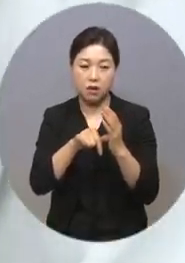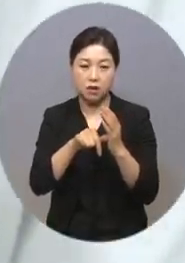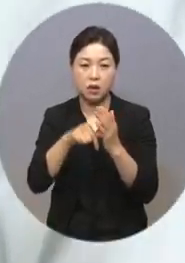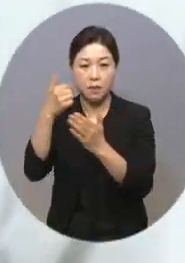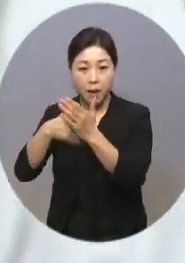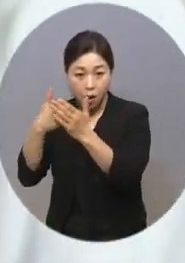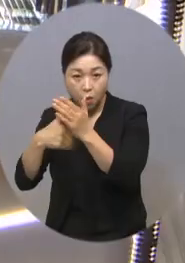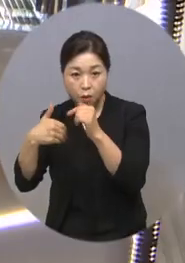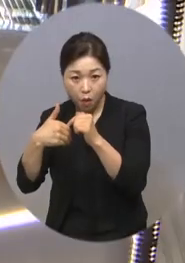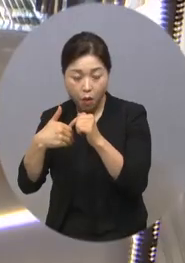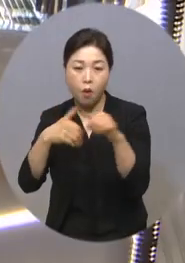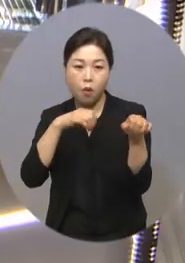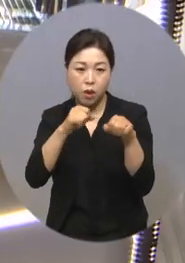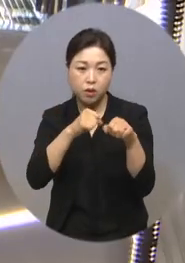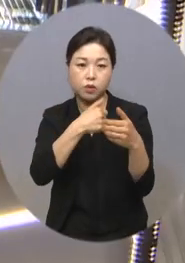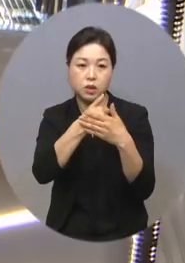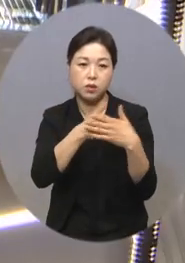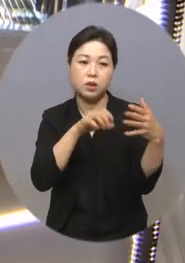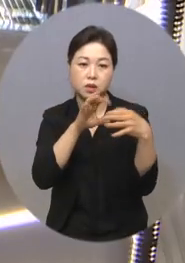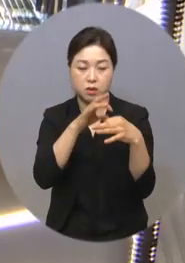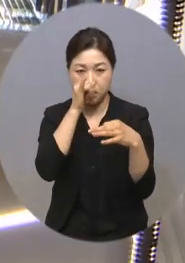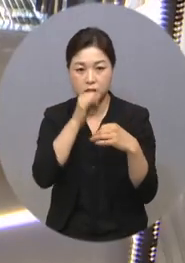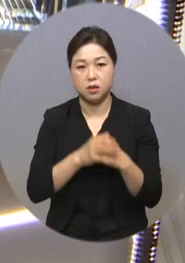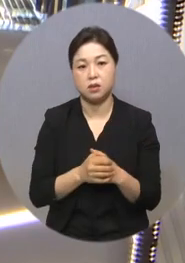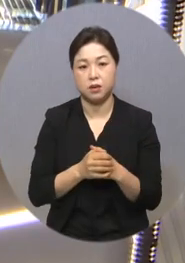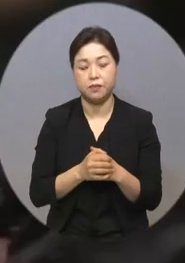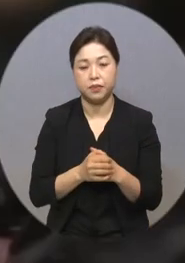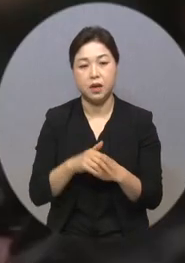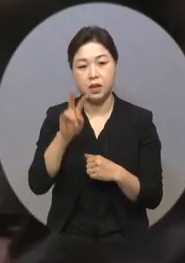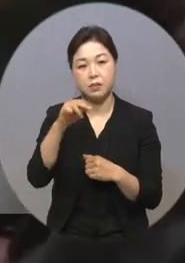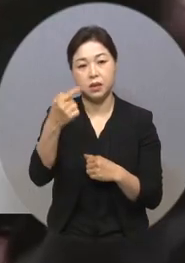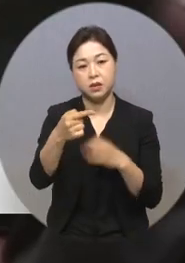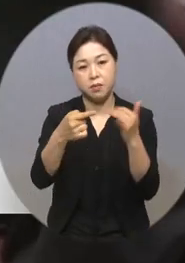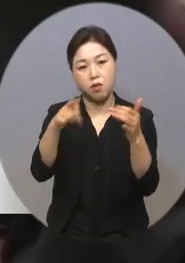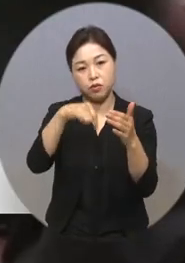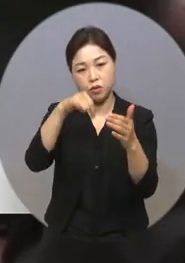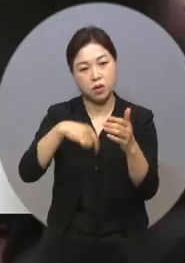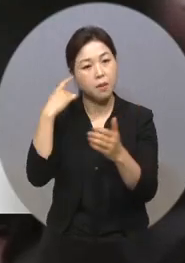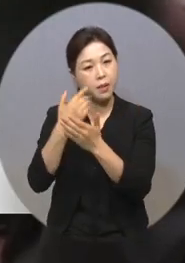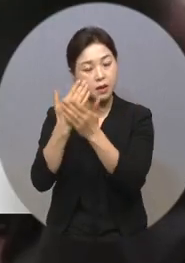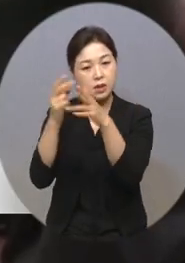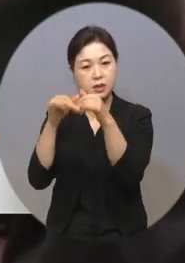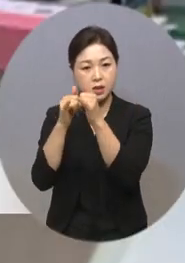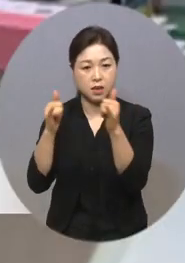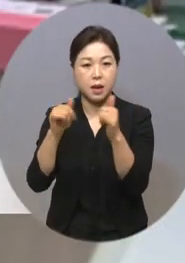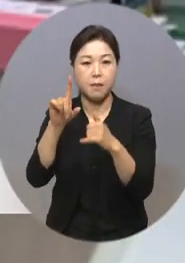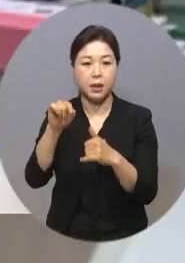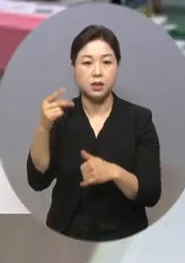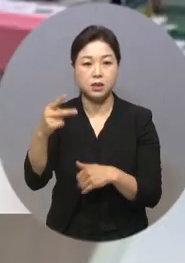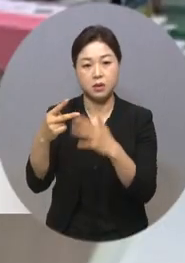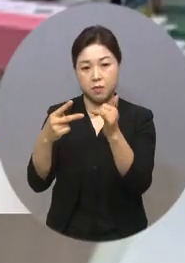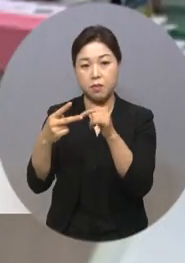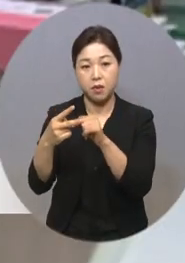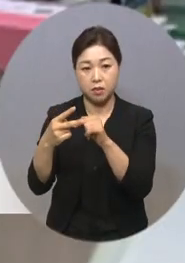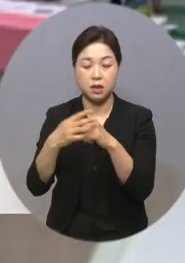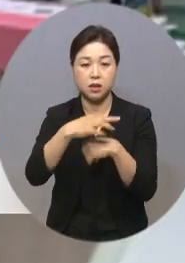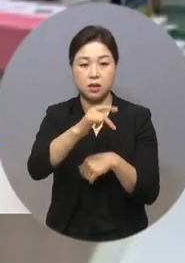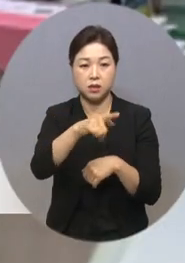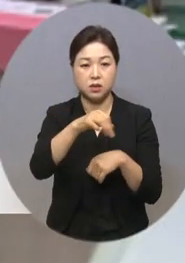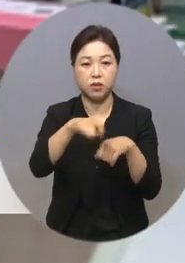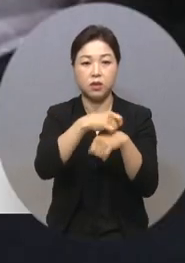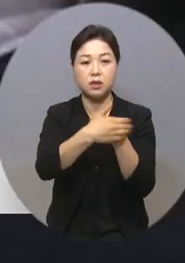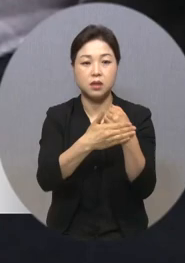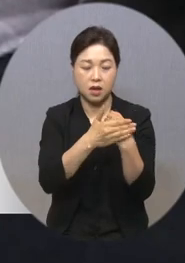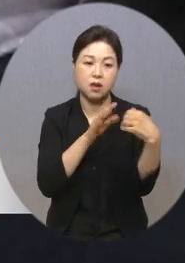이번 조치를 통해 장애인 활동지원 숙자 2만 1000여 명 중 발달장애인 많이 1000여명의 창 정통 내 지원을